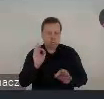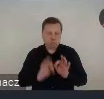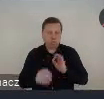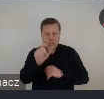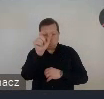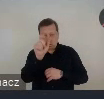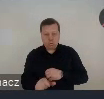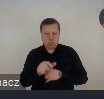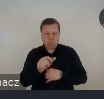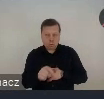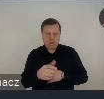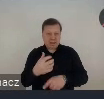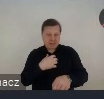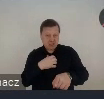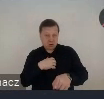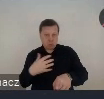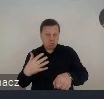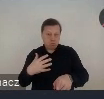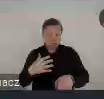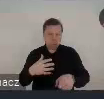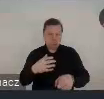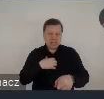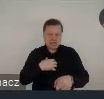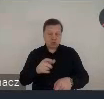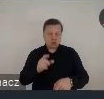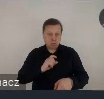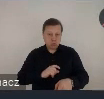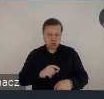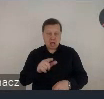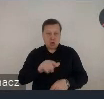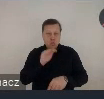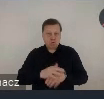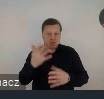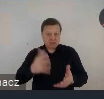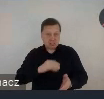osoba, która przedstawia się jako dyrektor biura cechu i chce podpisać z nami umowę,